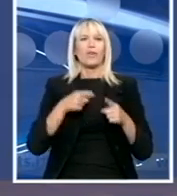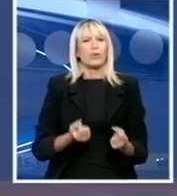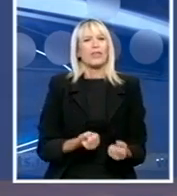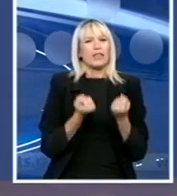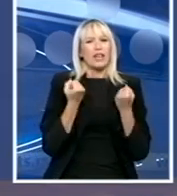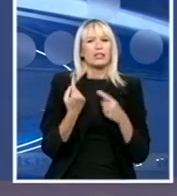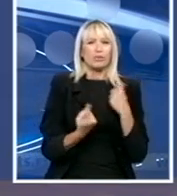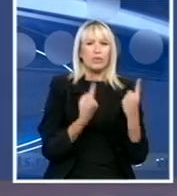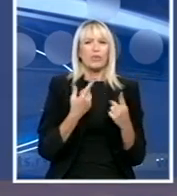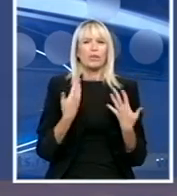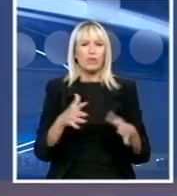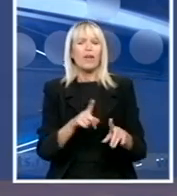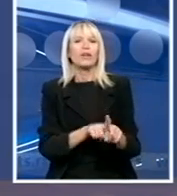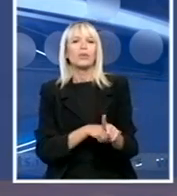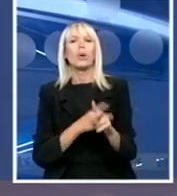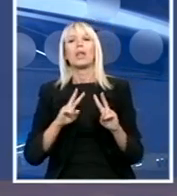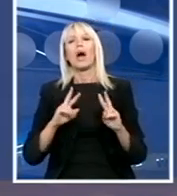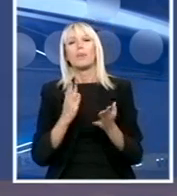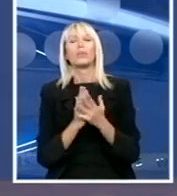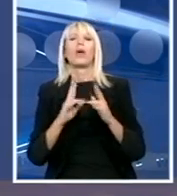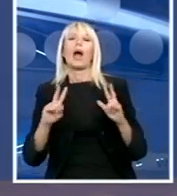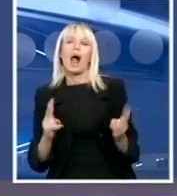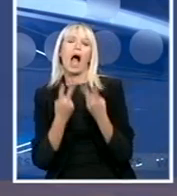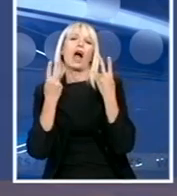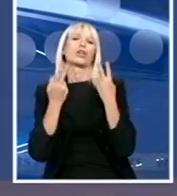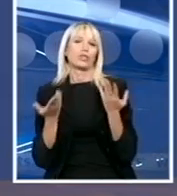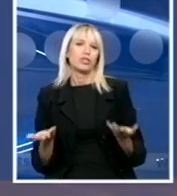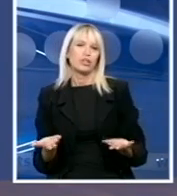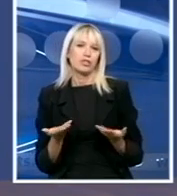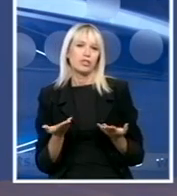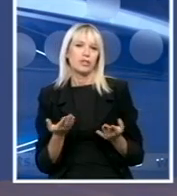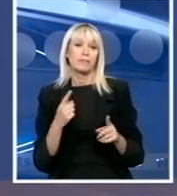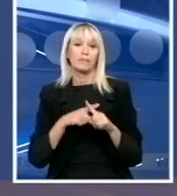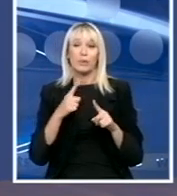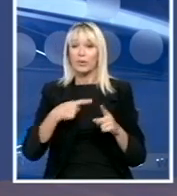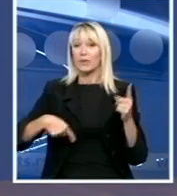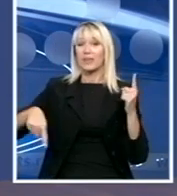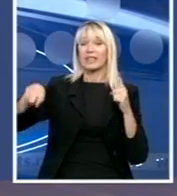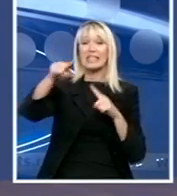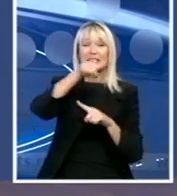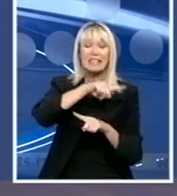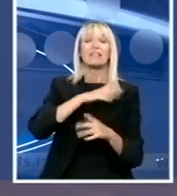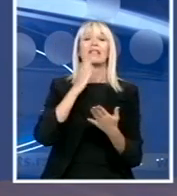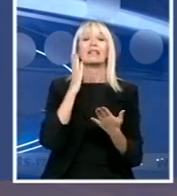teška, koja duga traje, moći lakše da prevaziđu i na taj način da svi budemo spremni kao